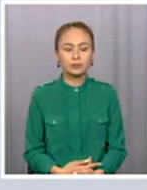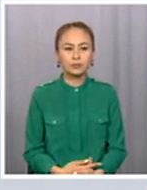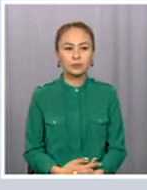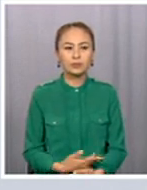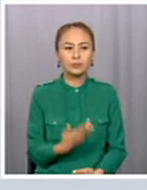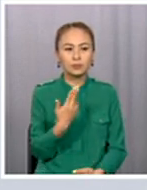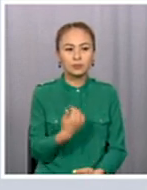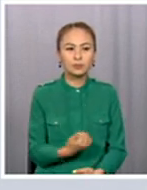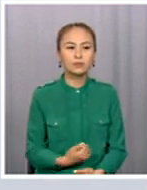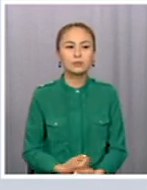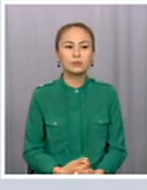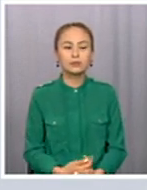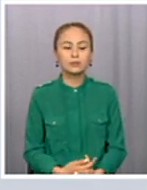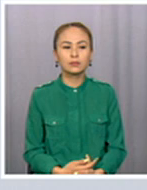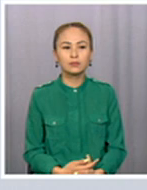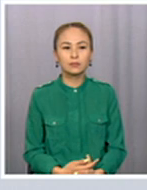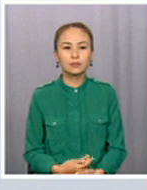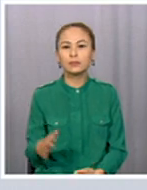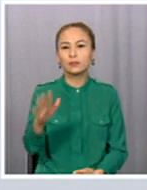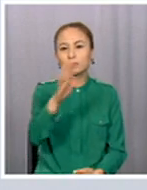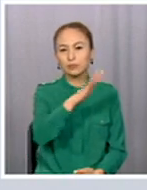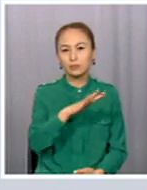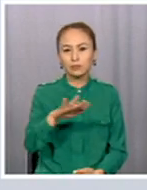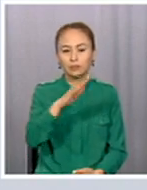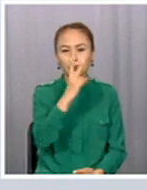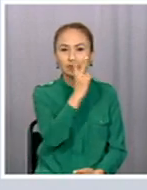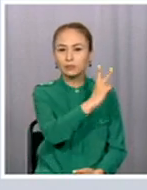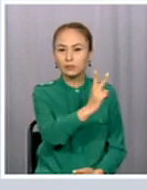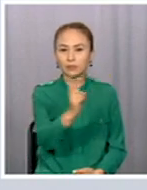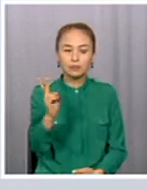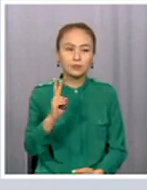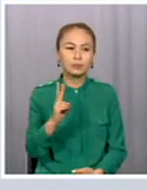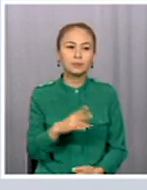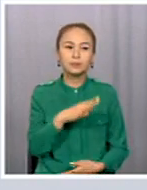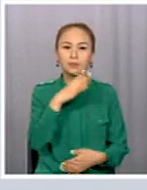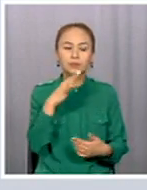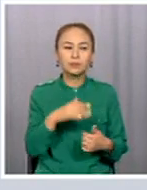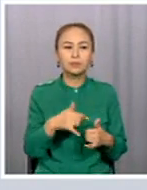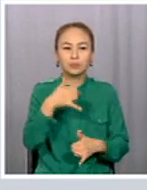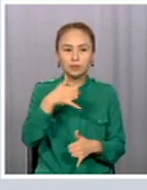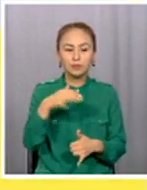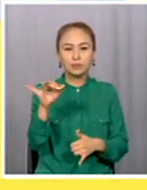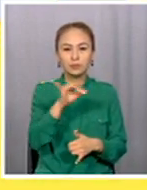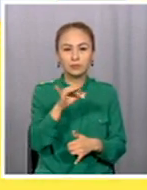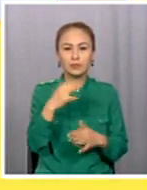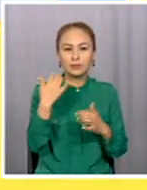бейік. Айналаңа қараш, көп деген бейік және аласа заттарды